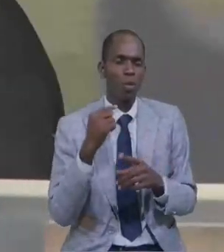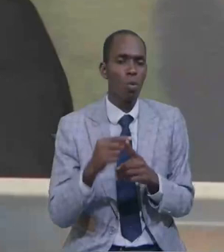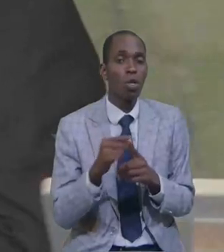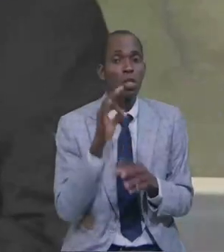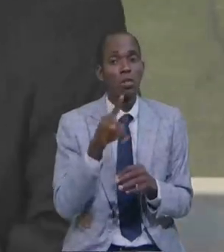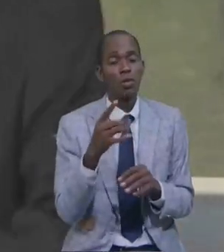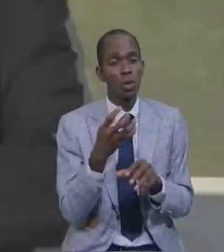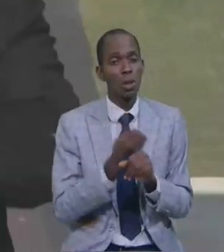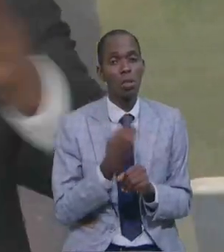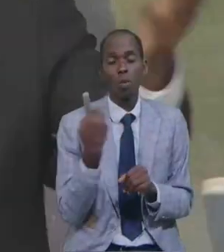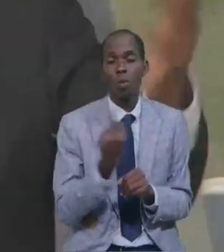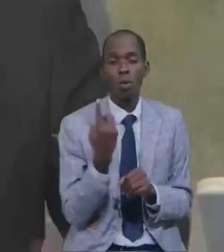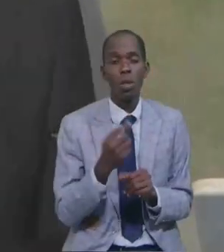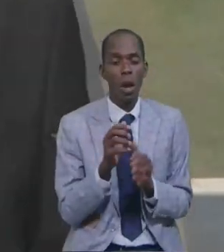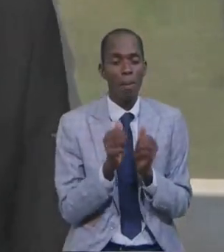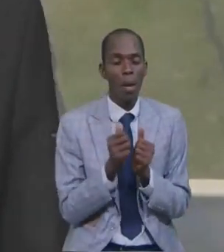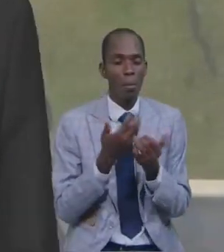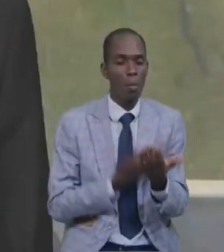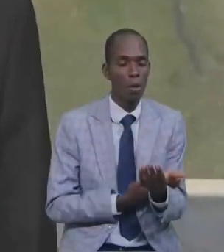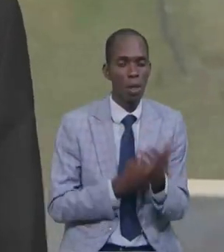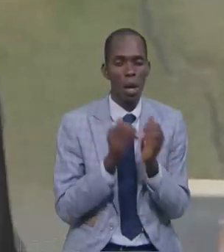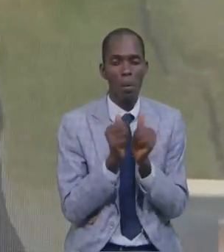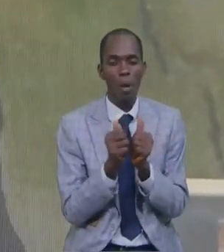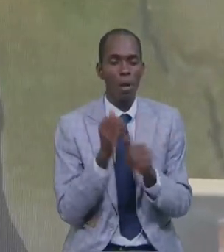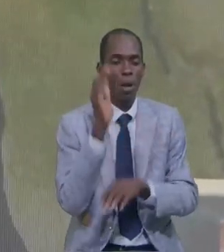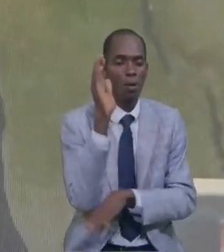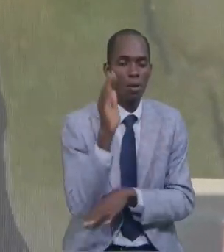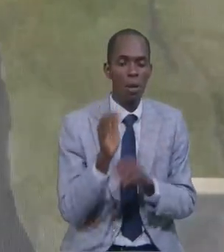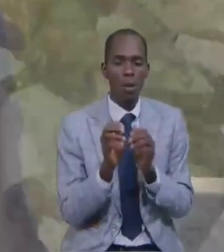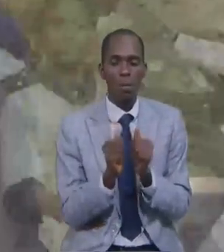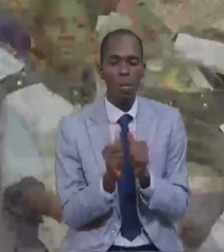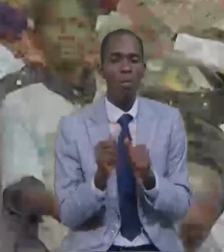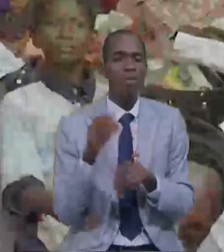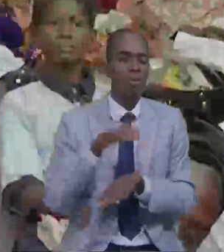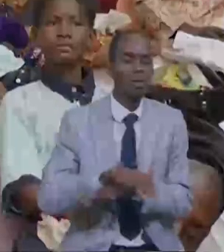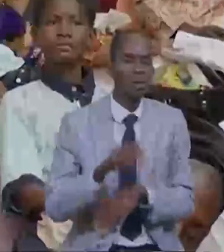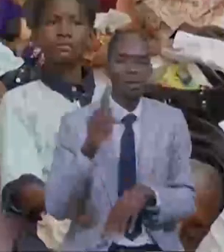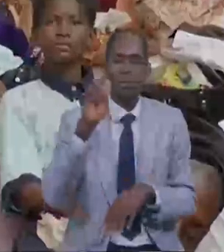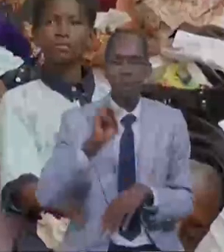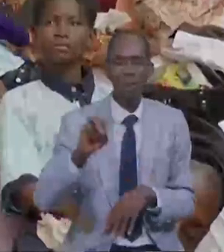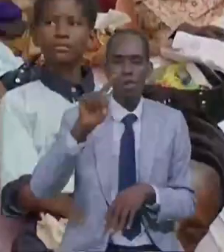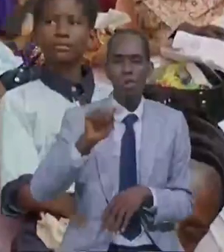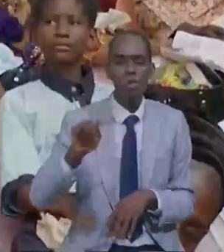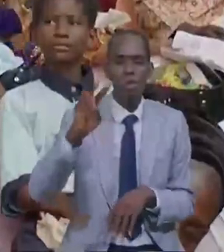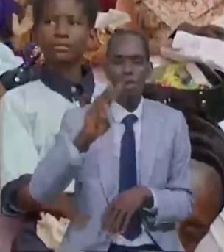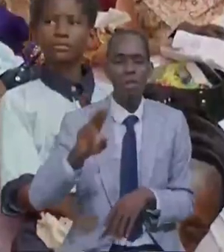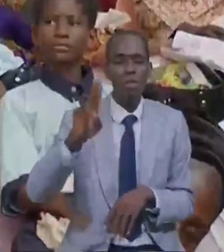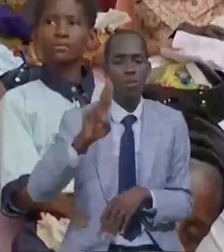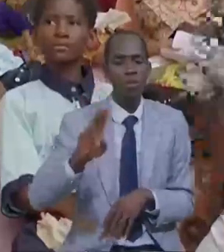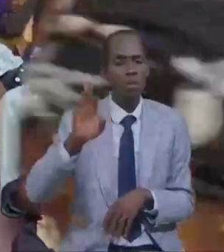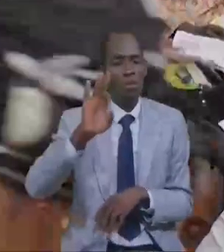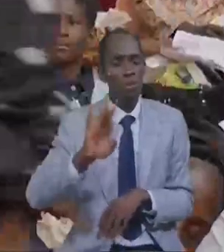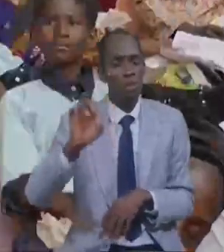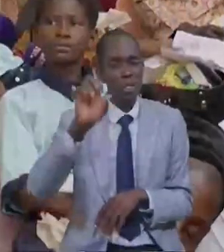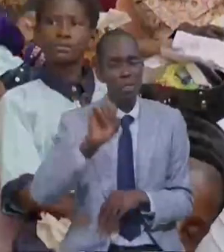lundi, vendredi, samedi et dimanche, lait à tout moment, tu seras anémique. Tu n'auras pas tous les nutriments qu'il